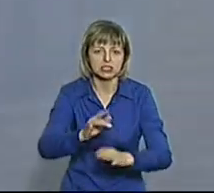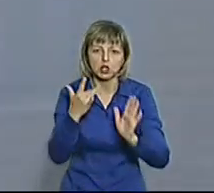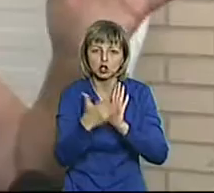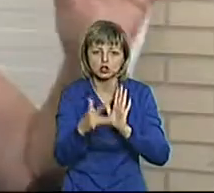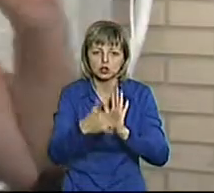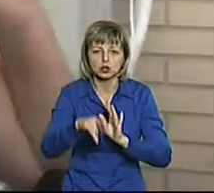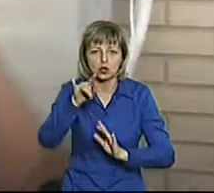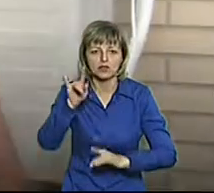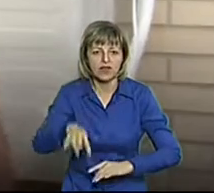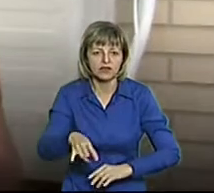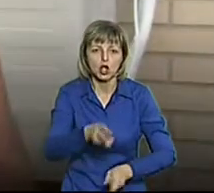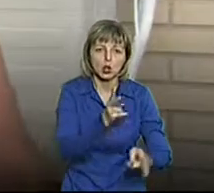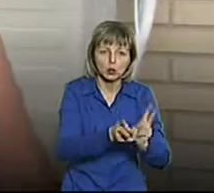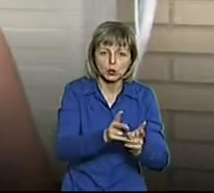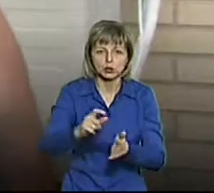вікнах. Кухні кімнати, якраз